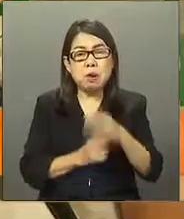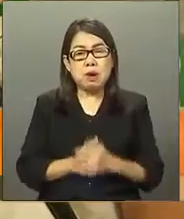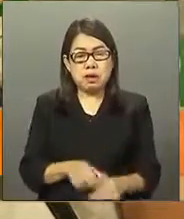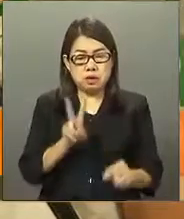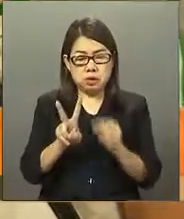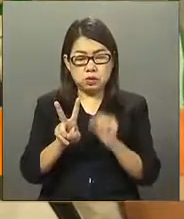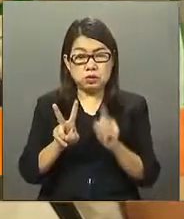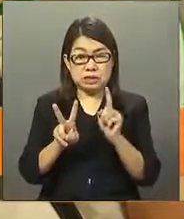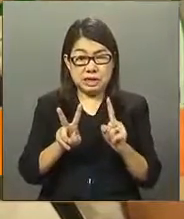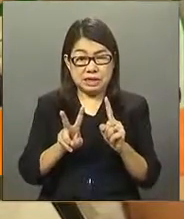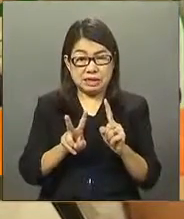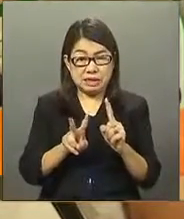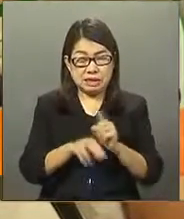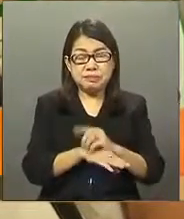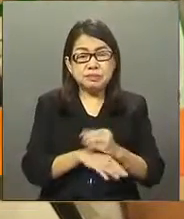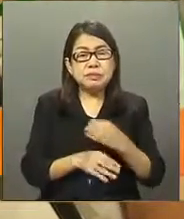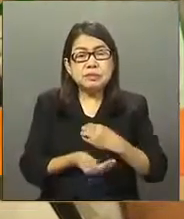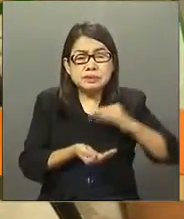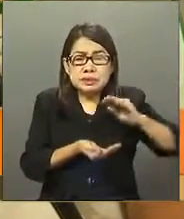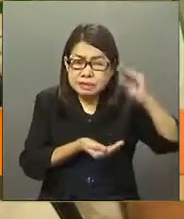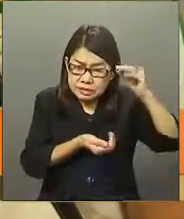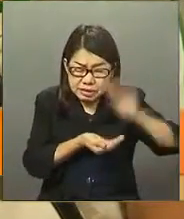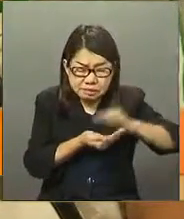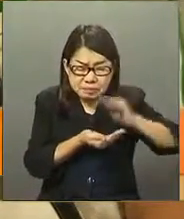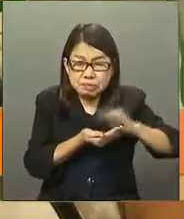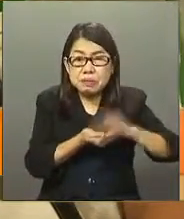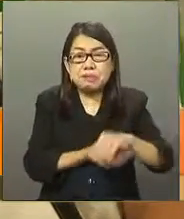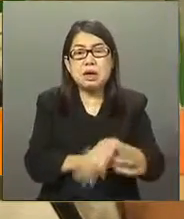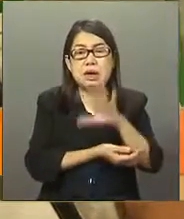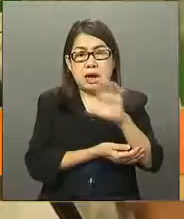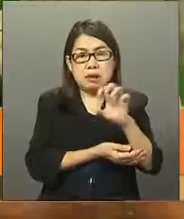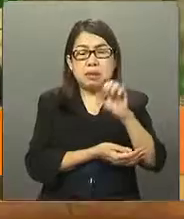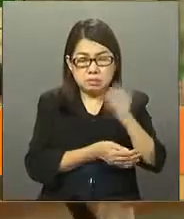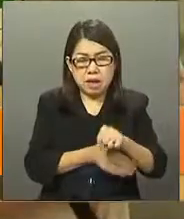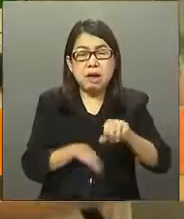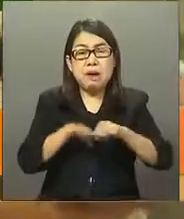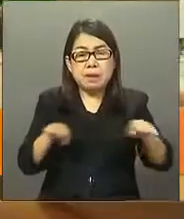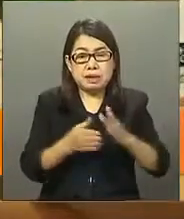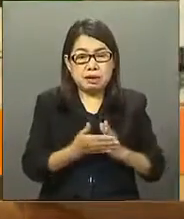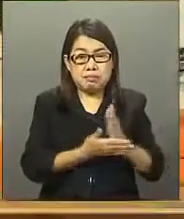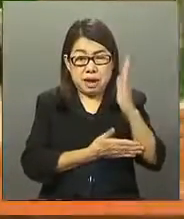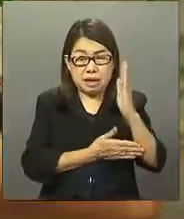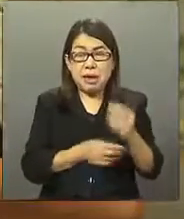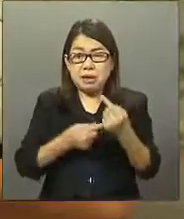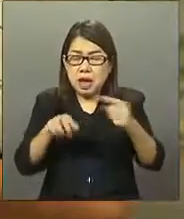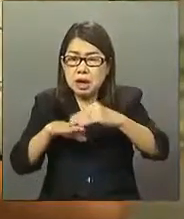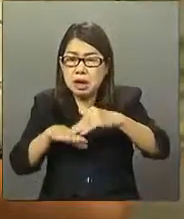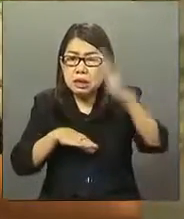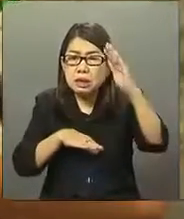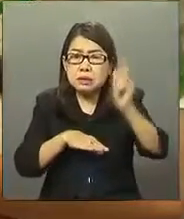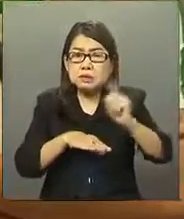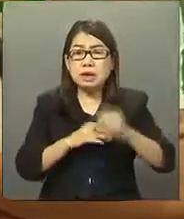ดับ500ตรงนั้นคือผ่านมาตรฐานที่หัวเว่ยยอมรับได้ครับผมส่วนที่เกินไปจากนั้น มีโช